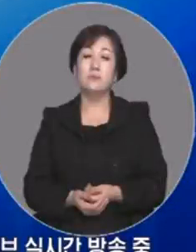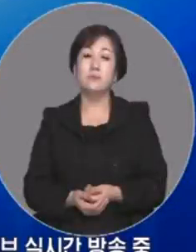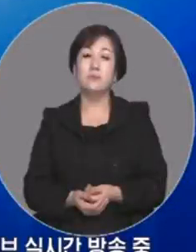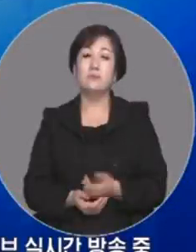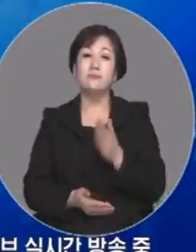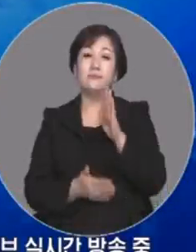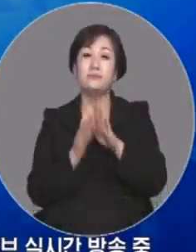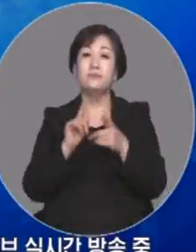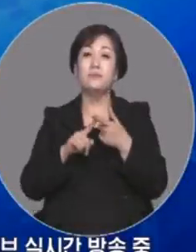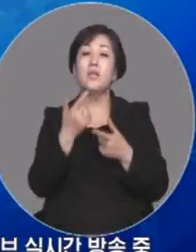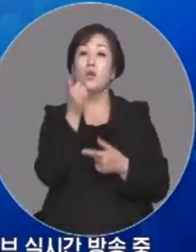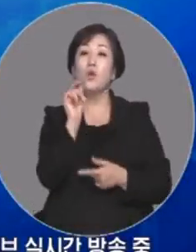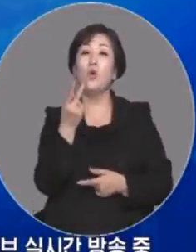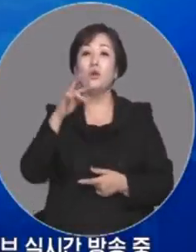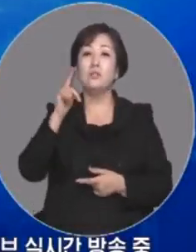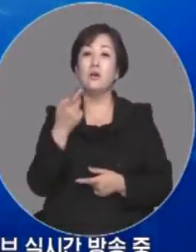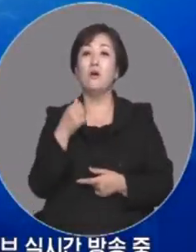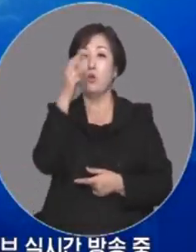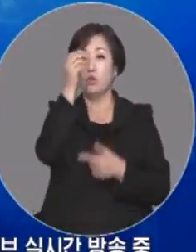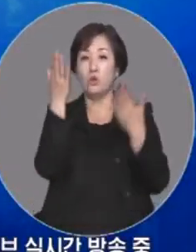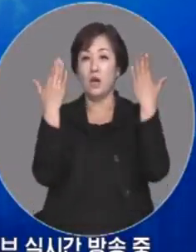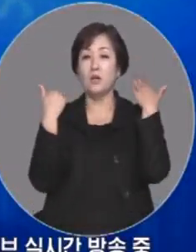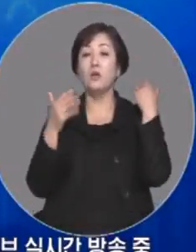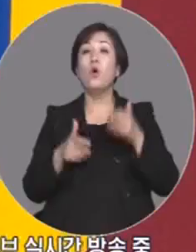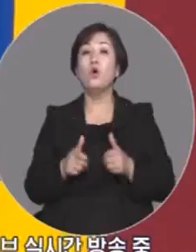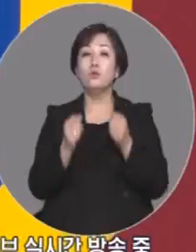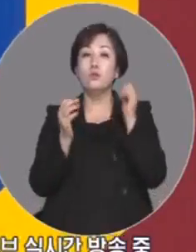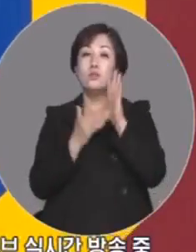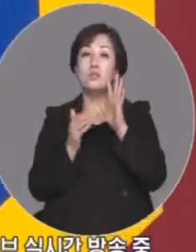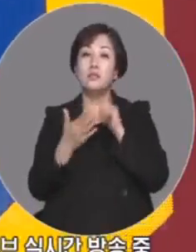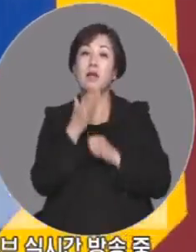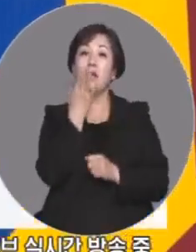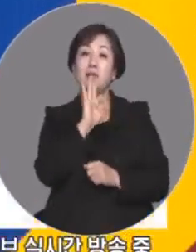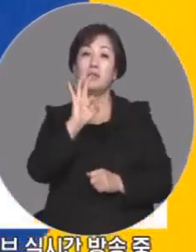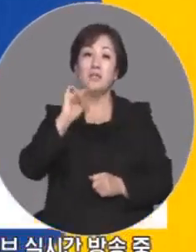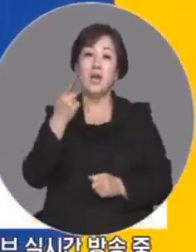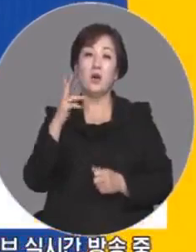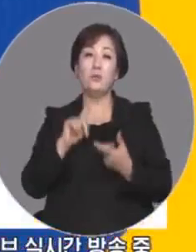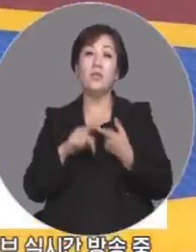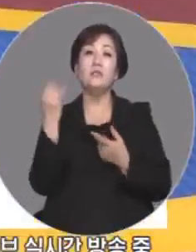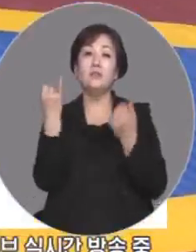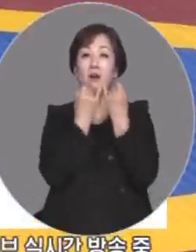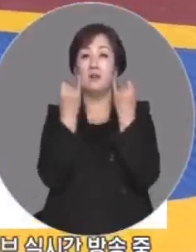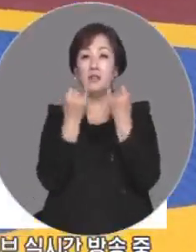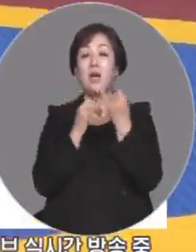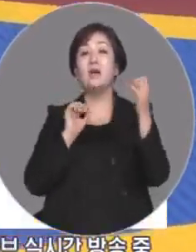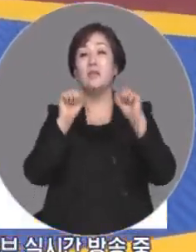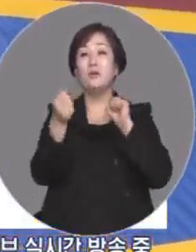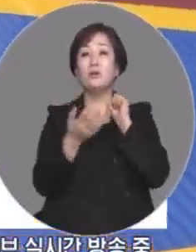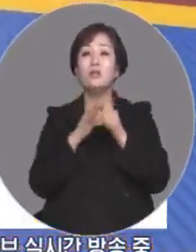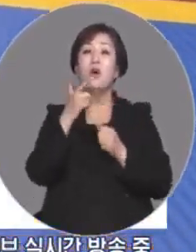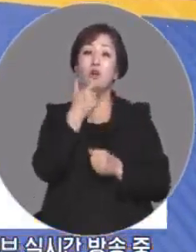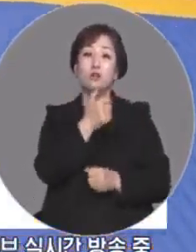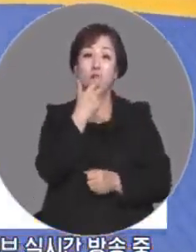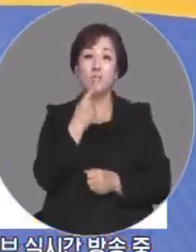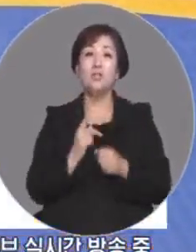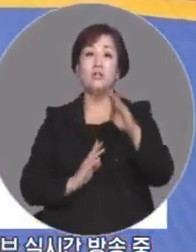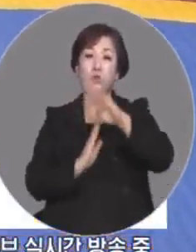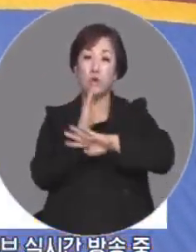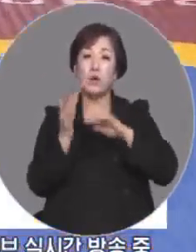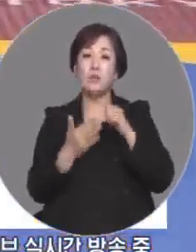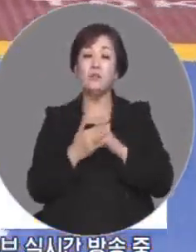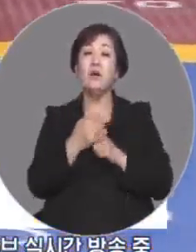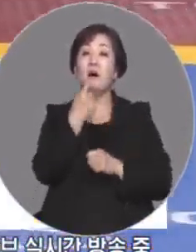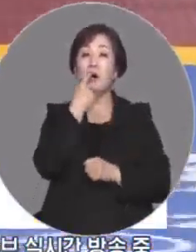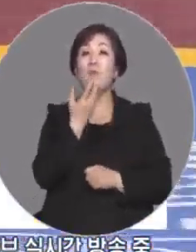울산 효정 고 출신 을 이다빈 선수가 도쿄 올림픽에서 여자 태권도 67kg 초가 급에서 은메달을